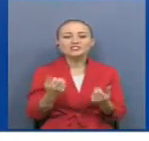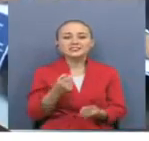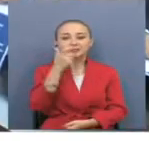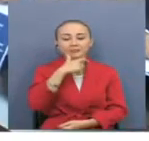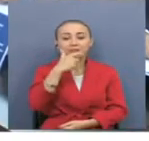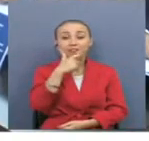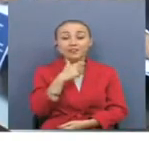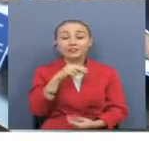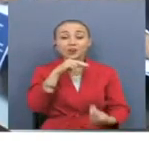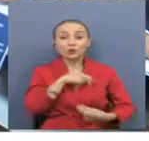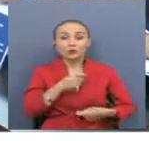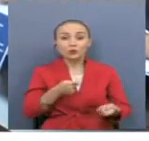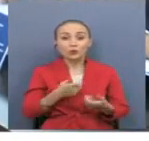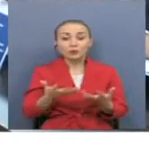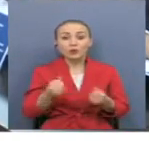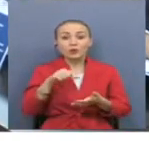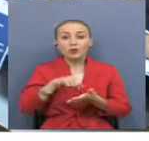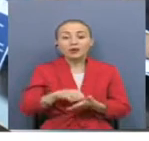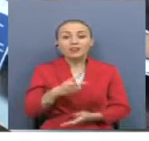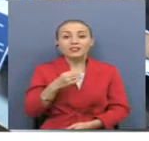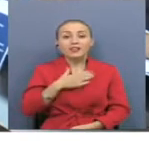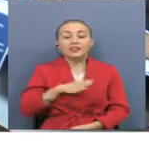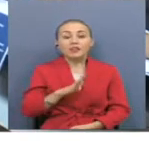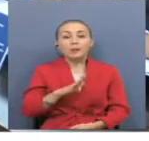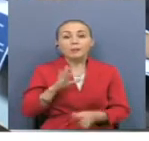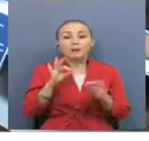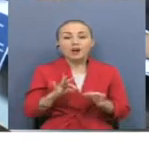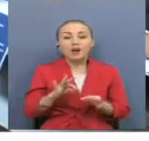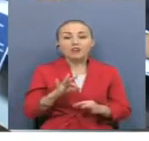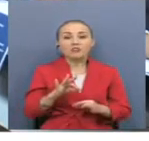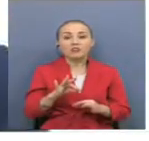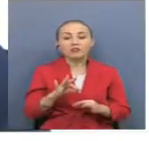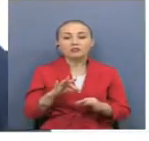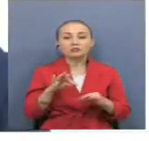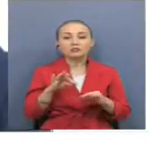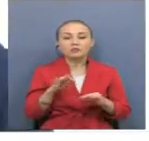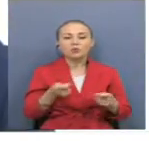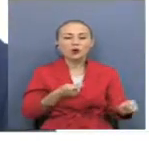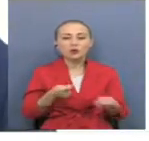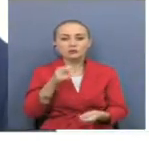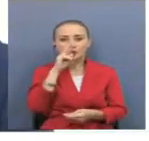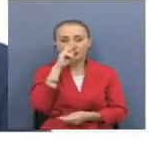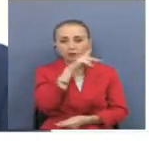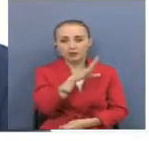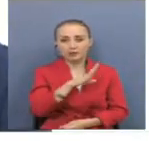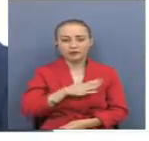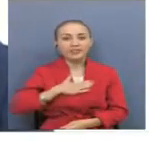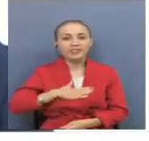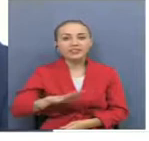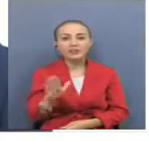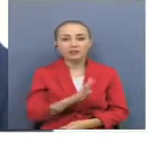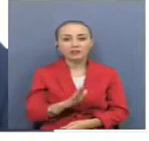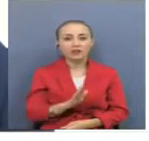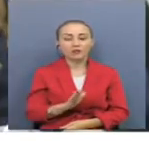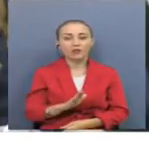заңсыз әрекетке наразы. Көрсетілген нақты дәлелдерге сай мемлекеттік қызметшіні әдеп жөніндегі кеңес мүшелері қызметтен босатуға ұсыныс берді.